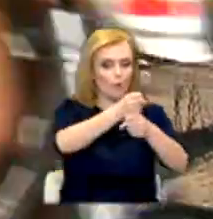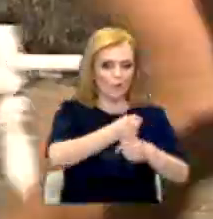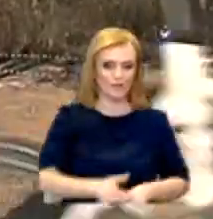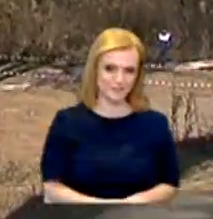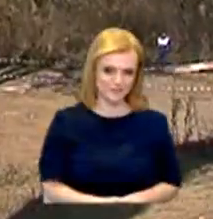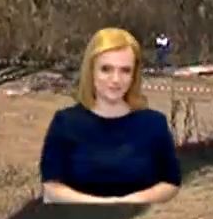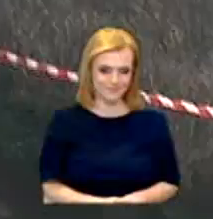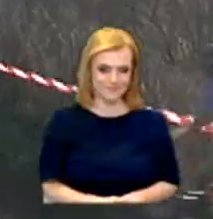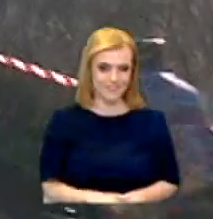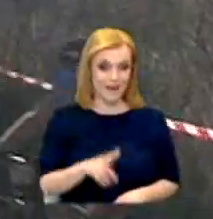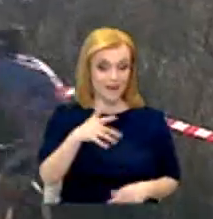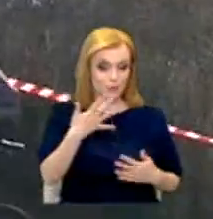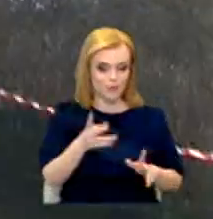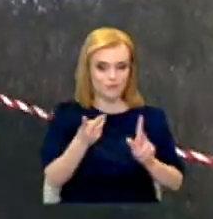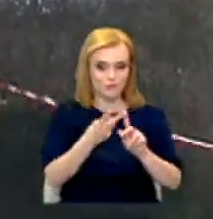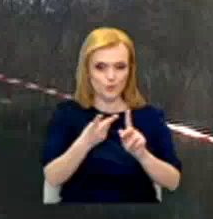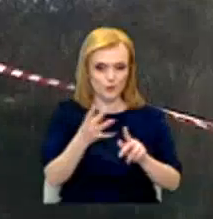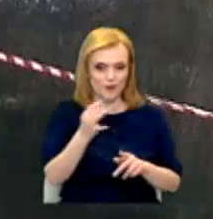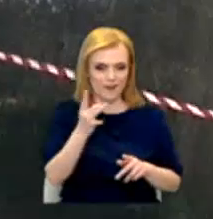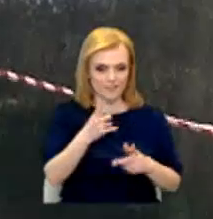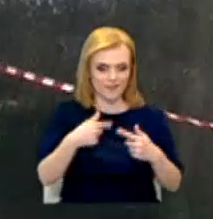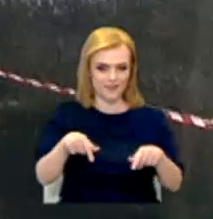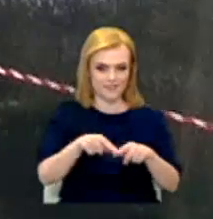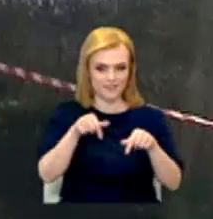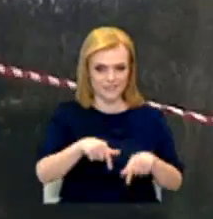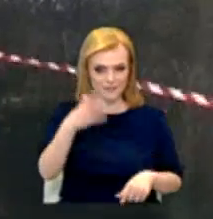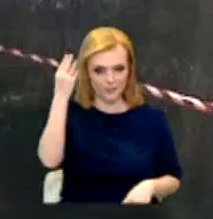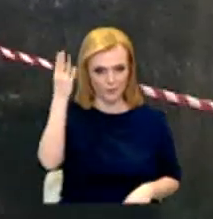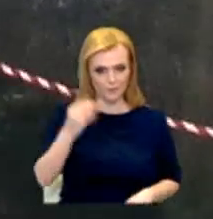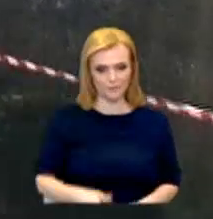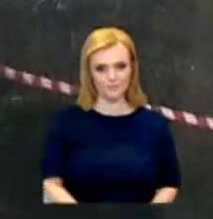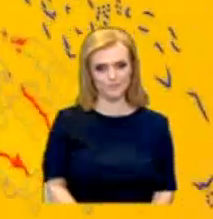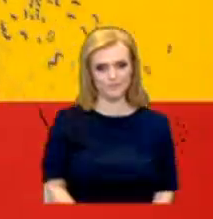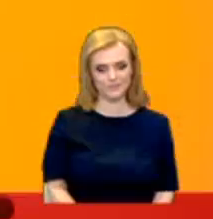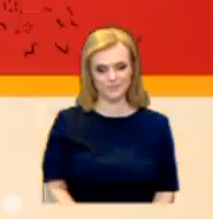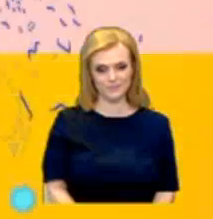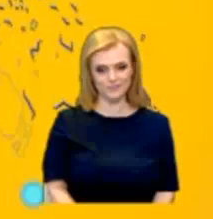mountain biking se desfășoară pentru al doilea an în Republica Moldova.